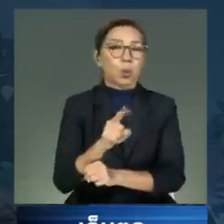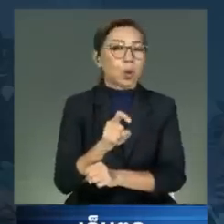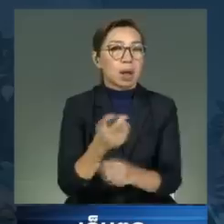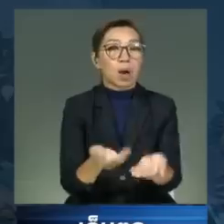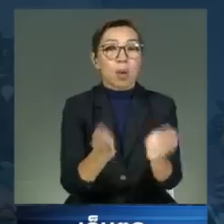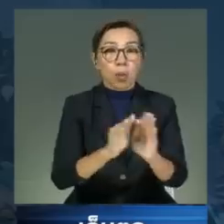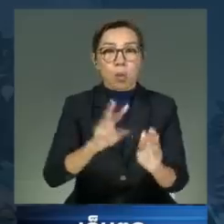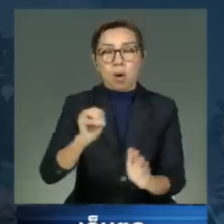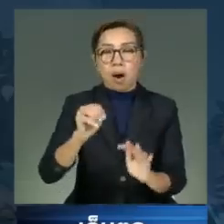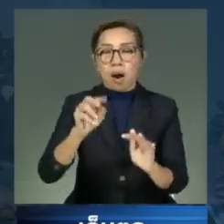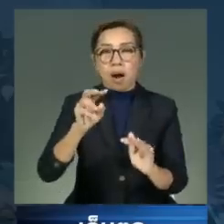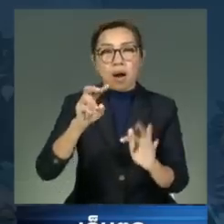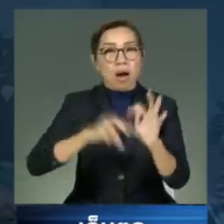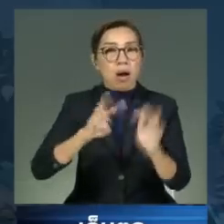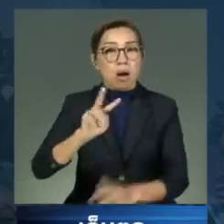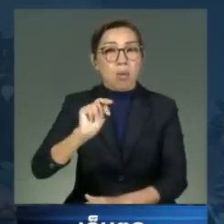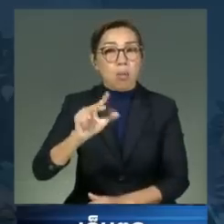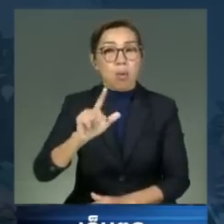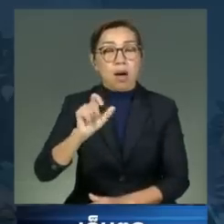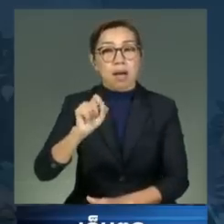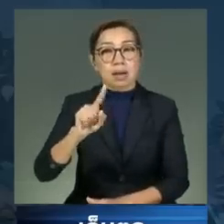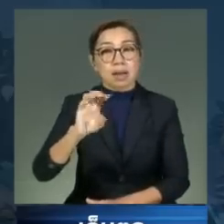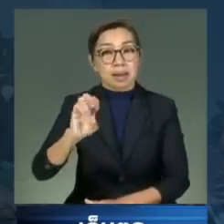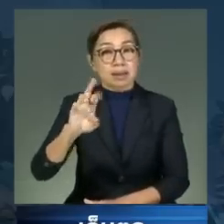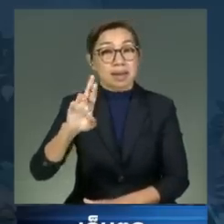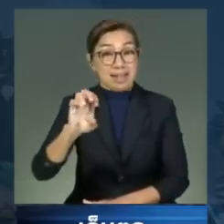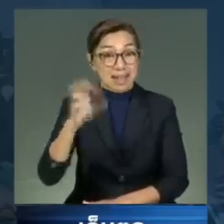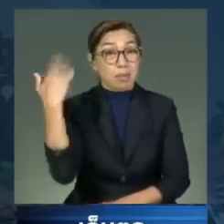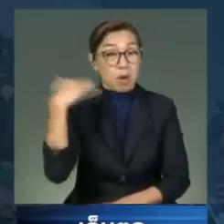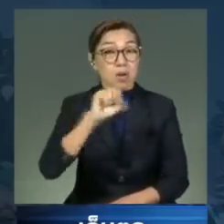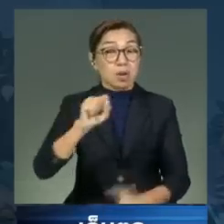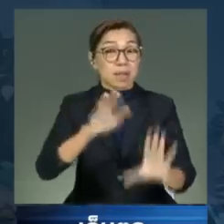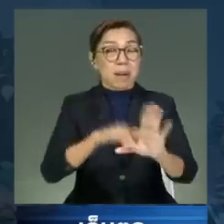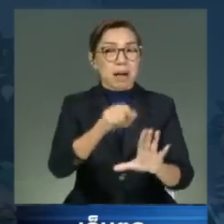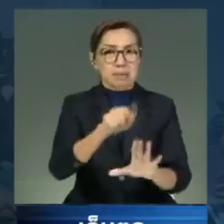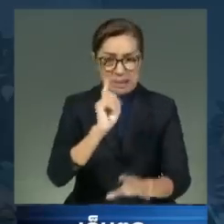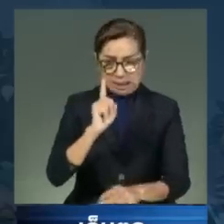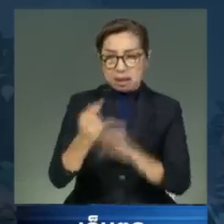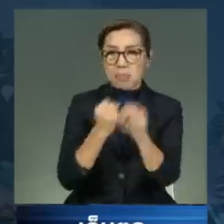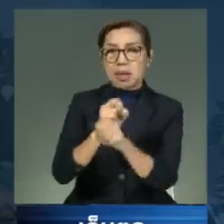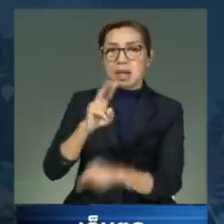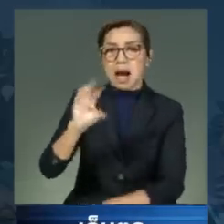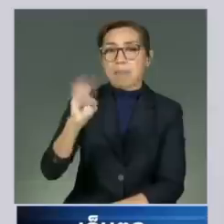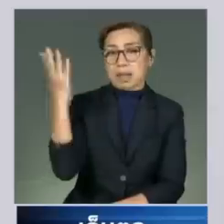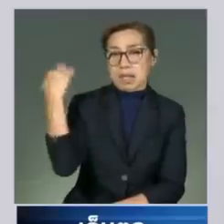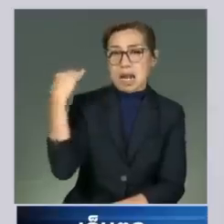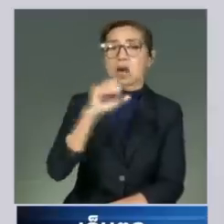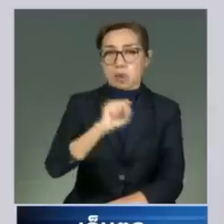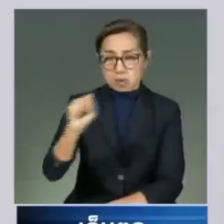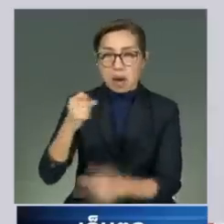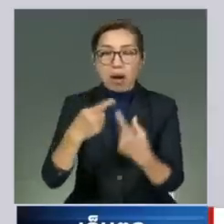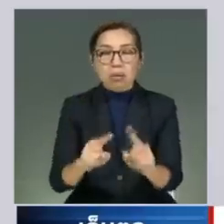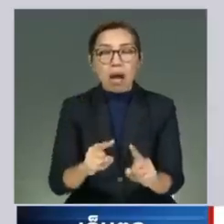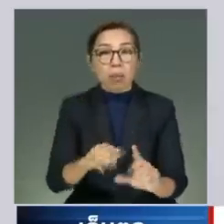ม่วงศิริค่ะตอนนั้นคนที่ลงสมัครนั่นก็คือพันตำรวจเอกสามารถม่วงศิริอดีตส.สปี 2554นะคะได้คะแนน